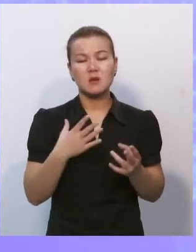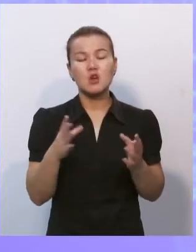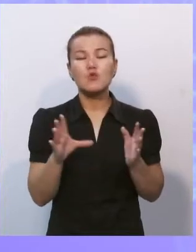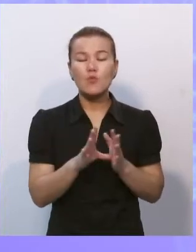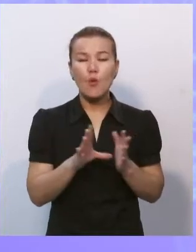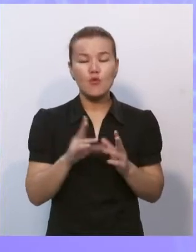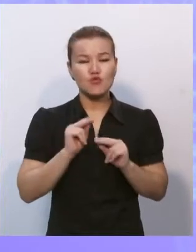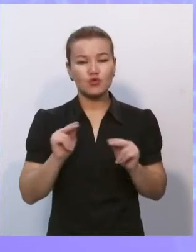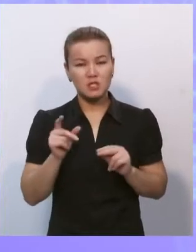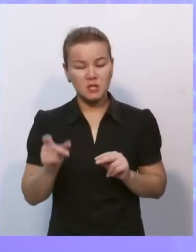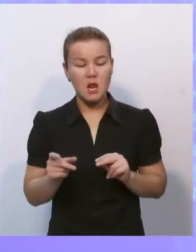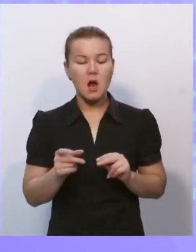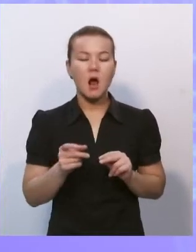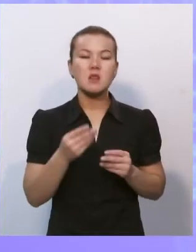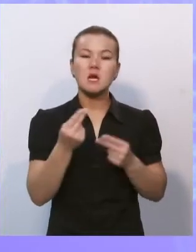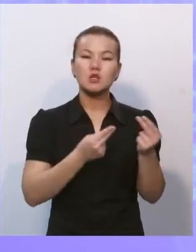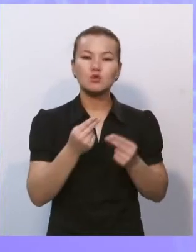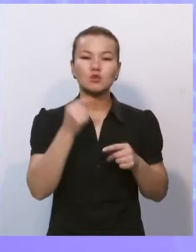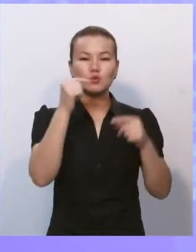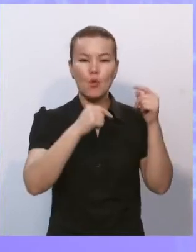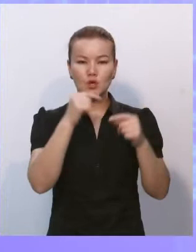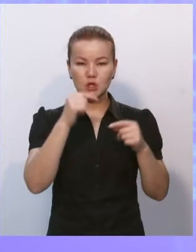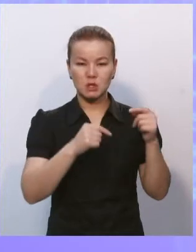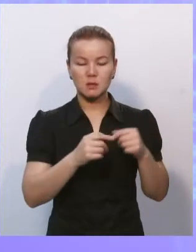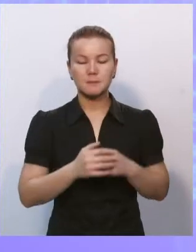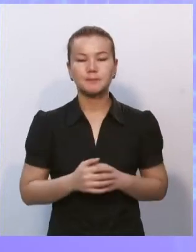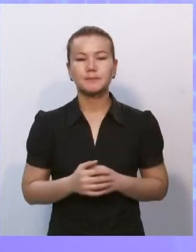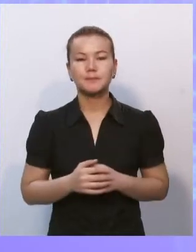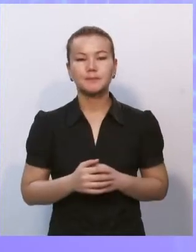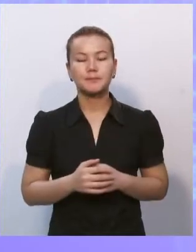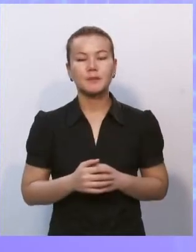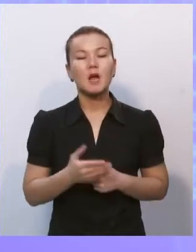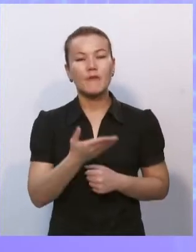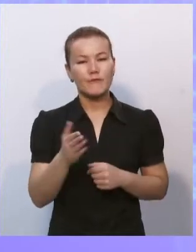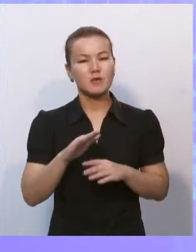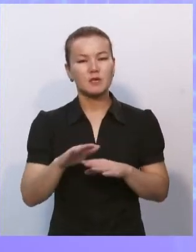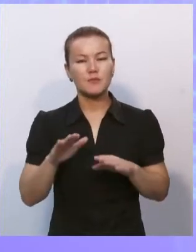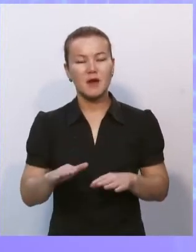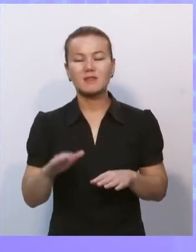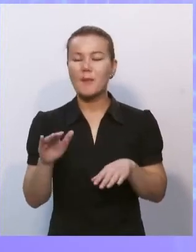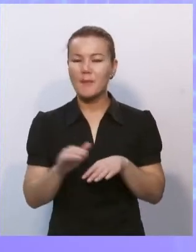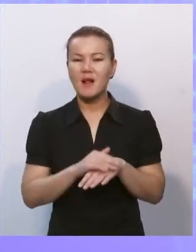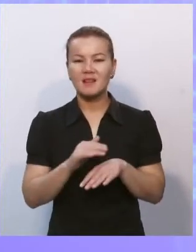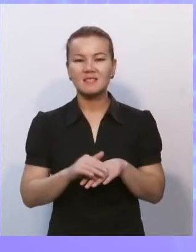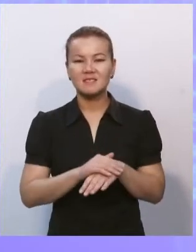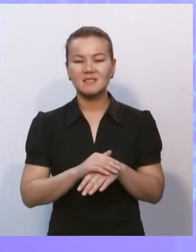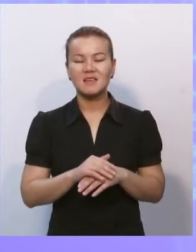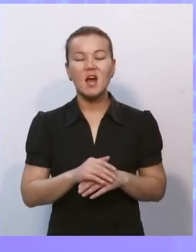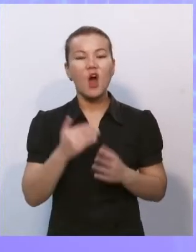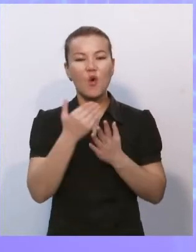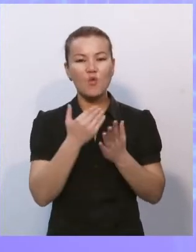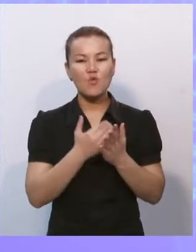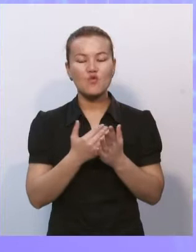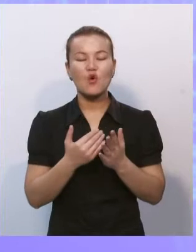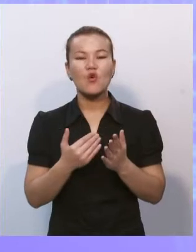учителя нарисуйте дождик вы ребята молодцы урок